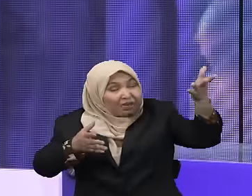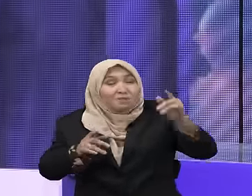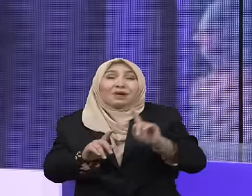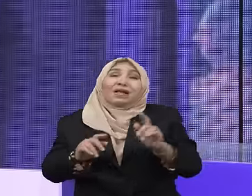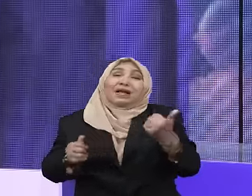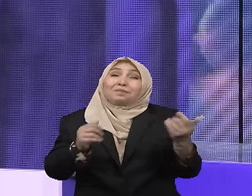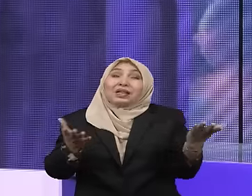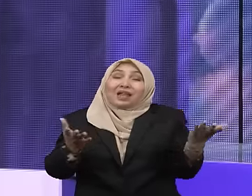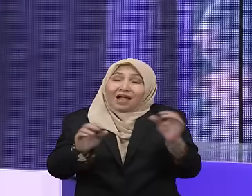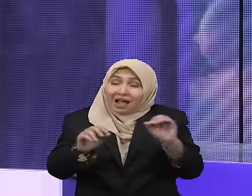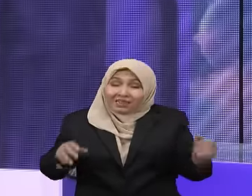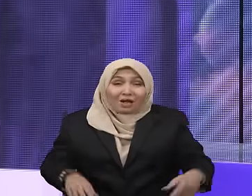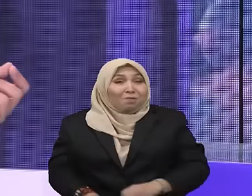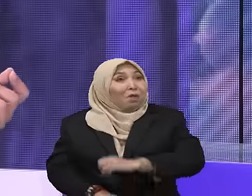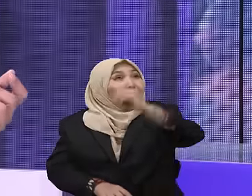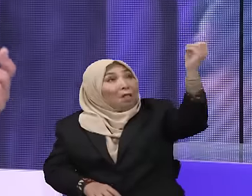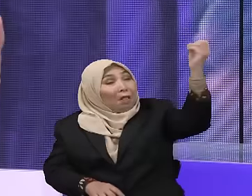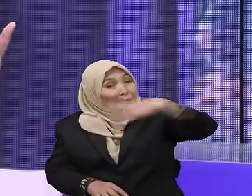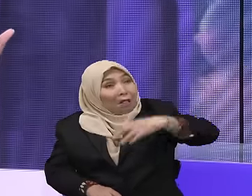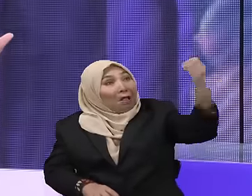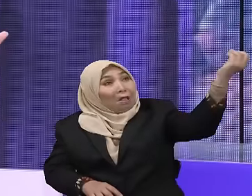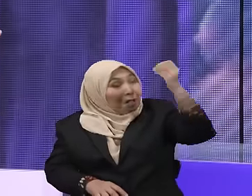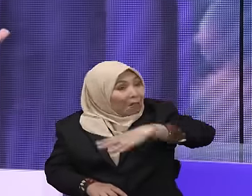ada terbenam, muncul apa istilahnya tu?